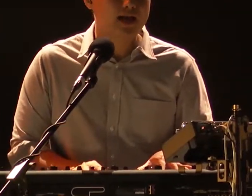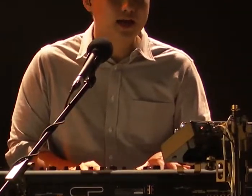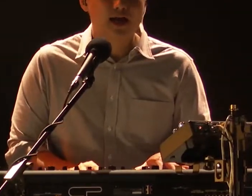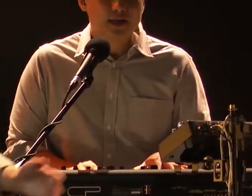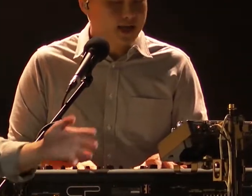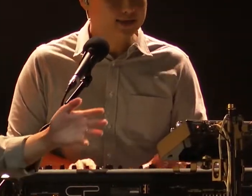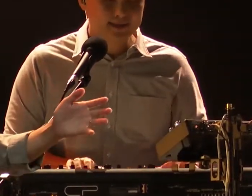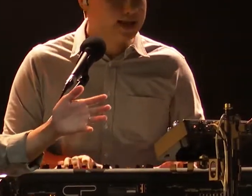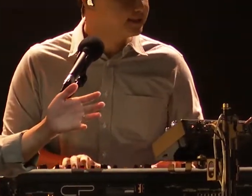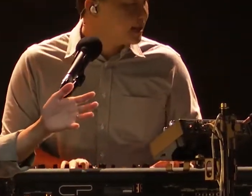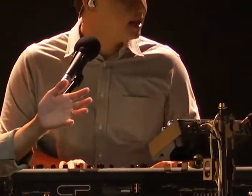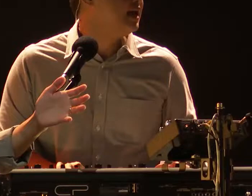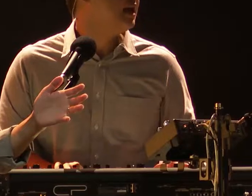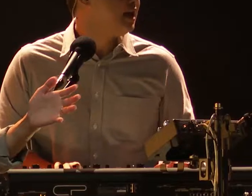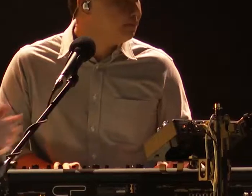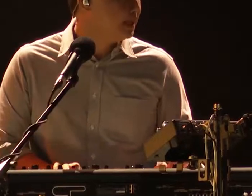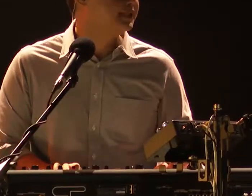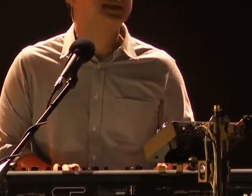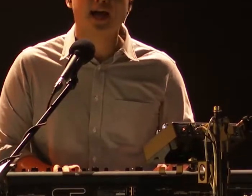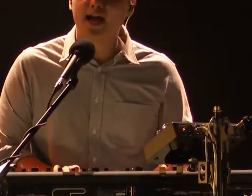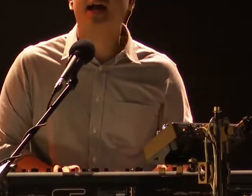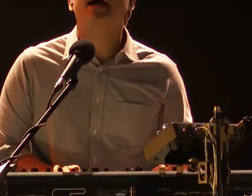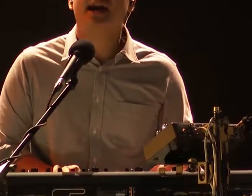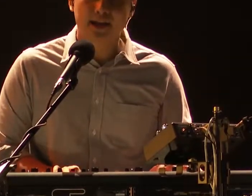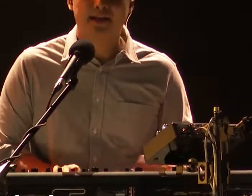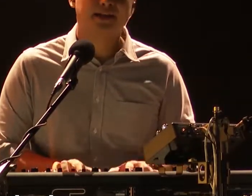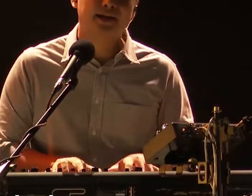kepadanya, Raja semesta.